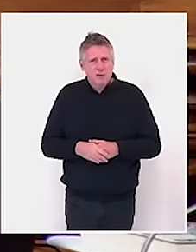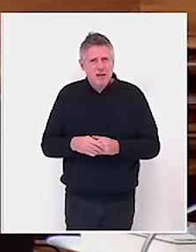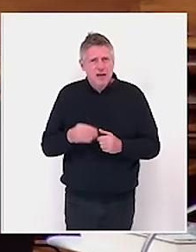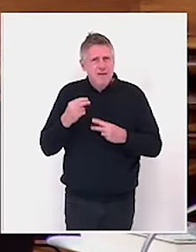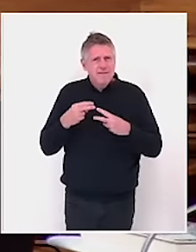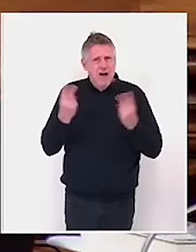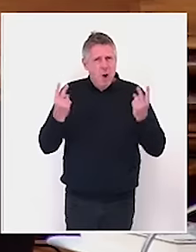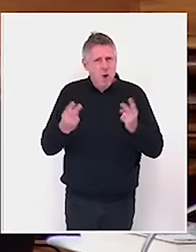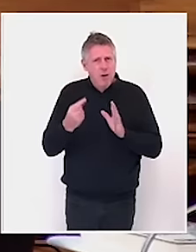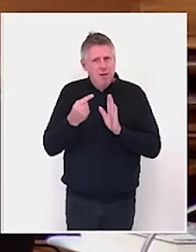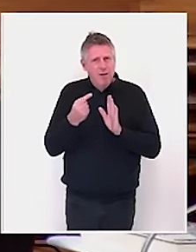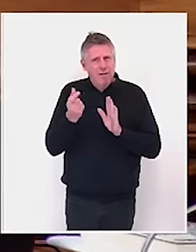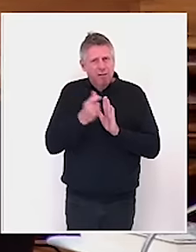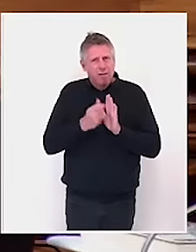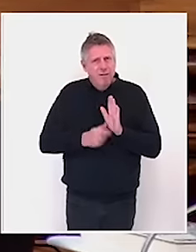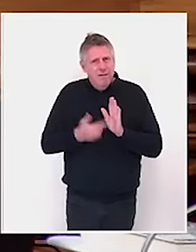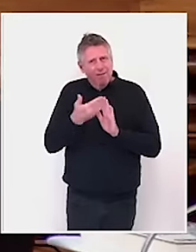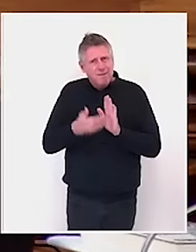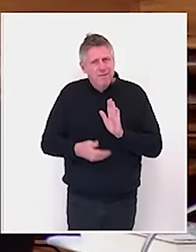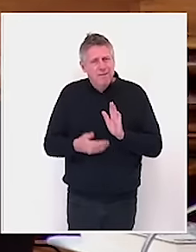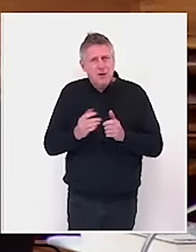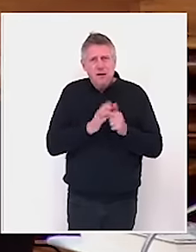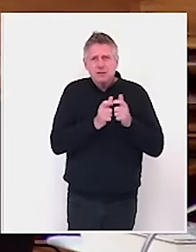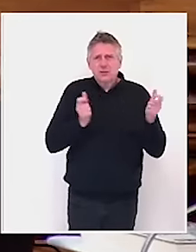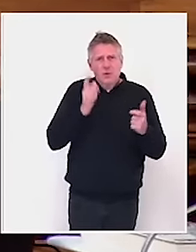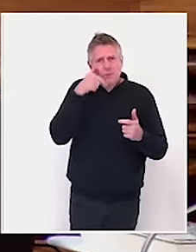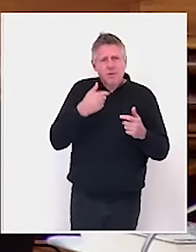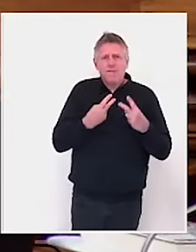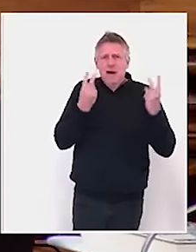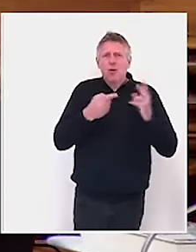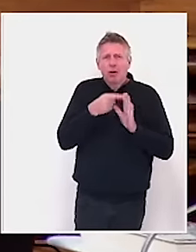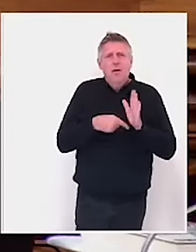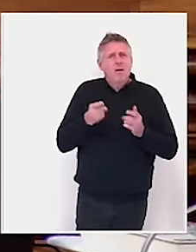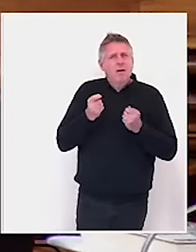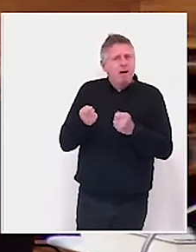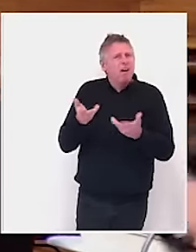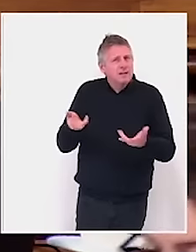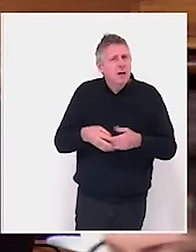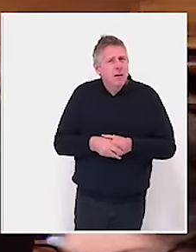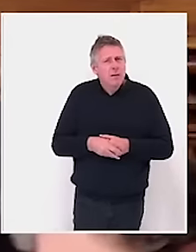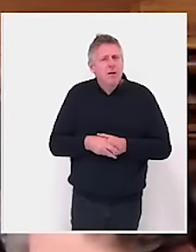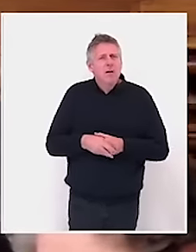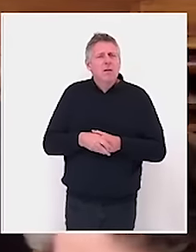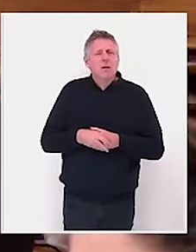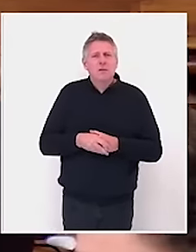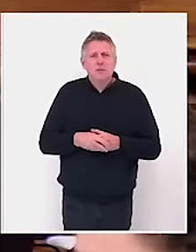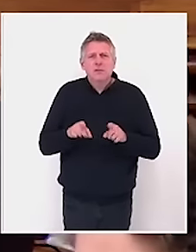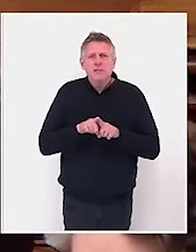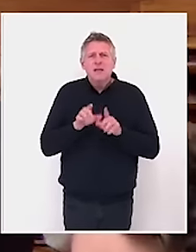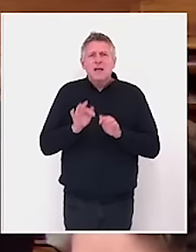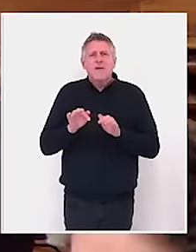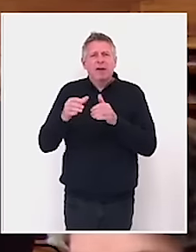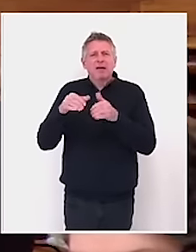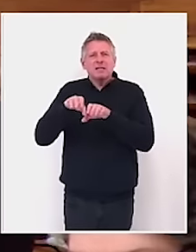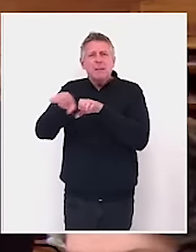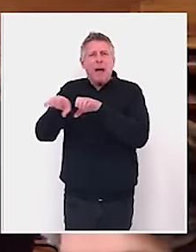plutôt organisées par les institutions républicaines dans ces quartiers-là. Vous parlez de séparatisme, comme si le problème du séparatisme il était dans ces quartiers-là. Ah